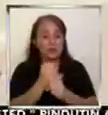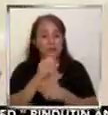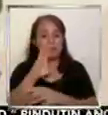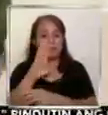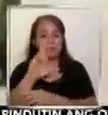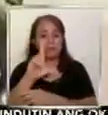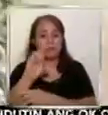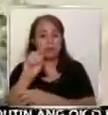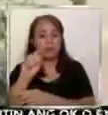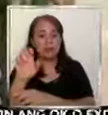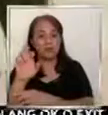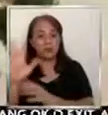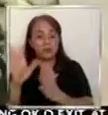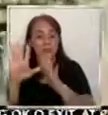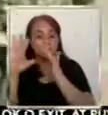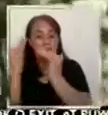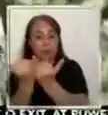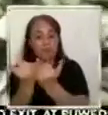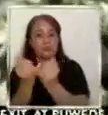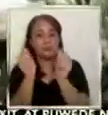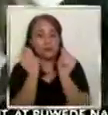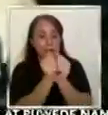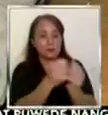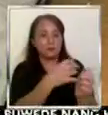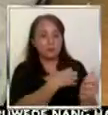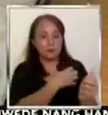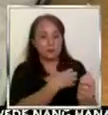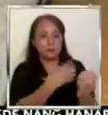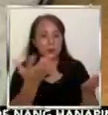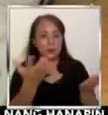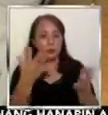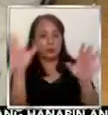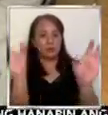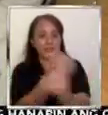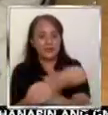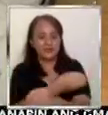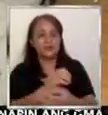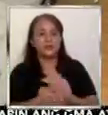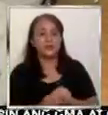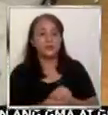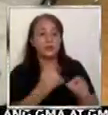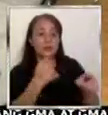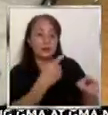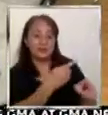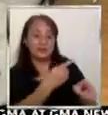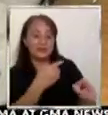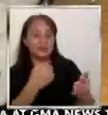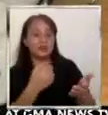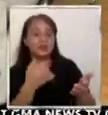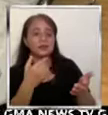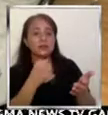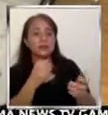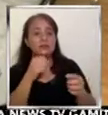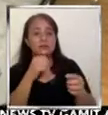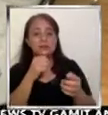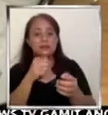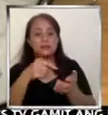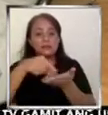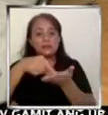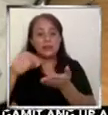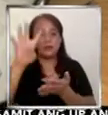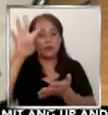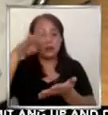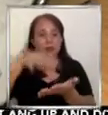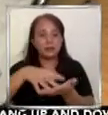ng pulis sa kanilang headquarters. Ayon kay Jodeline, di raw siya nakabayad ng 4,000 pisong buwan ng renta para sa